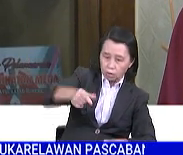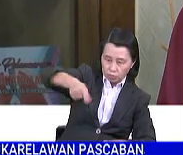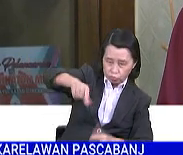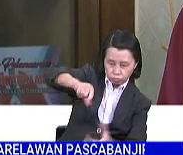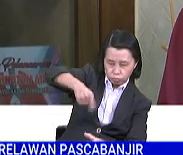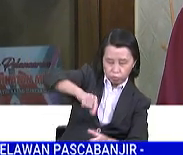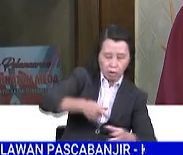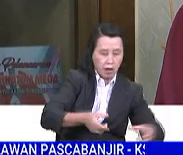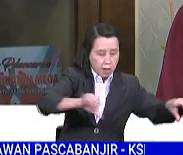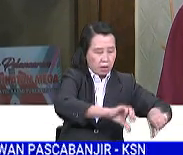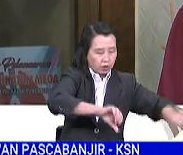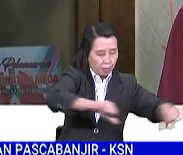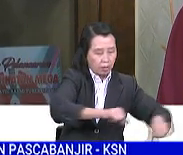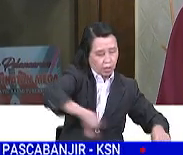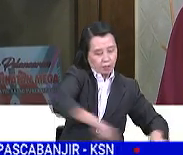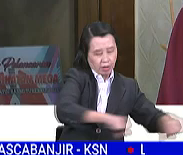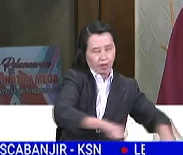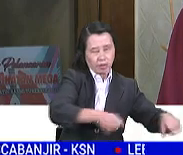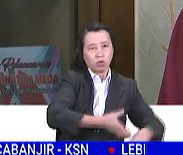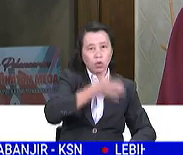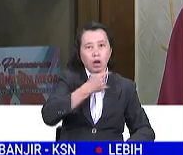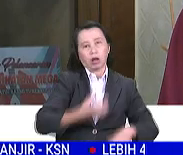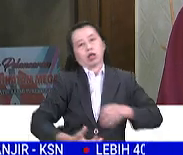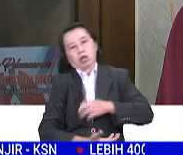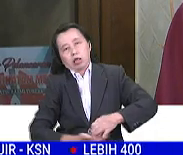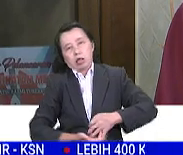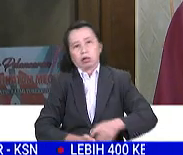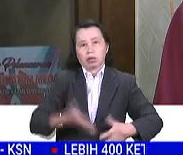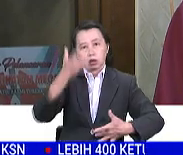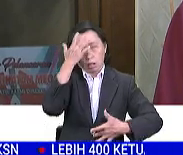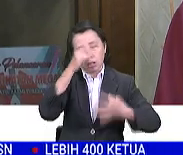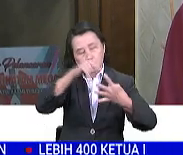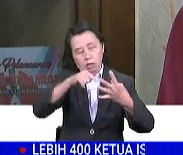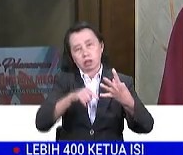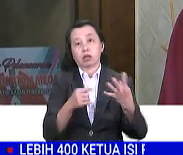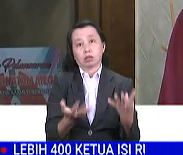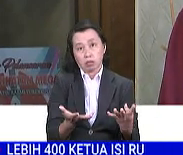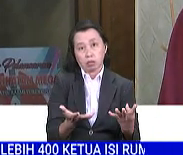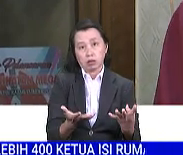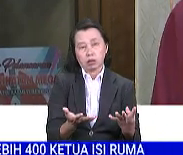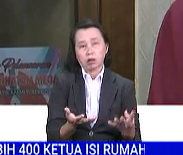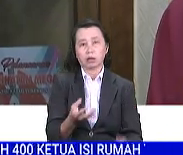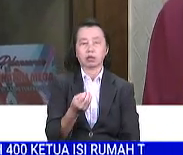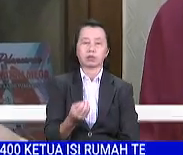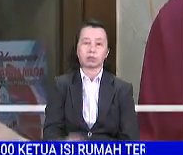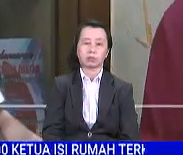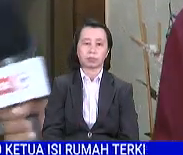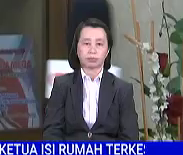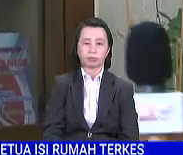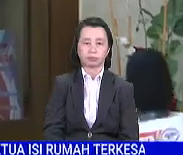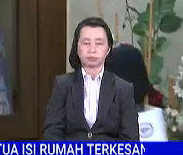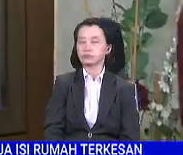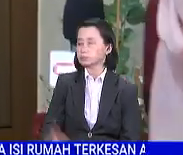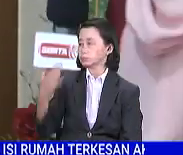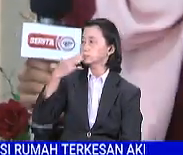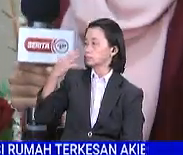sebagainya, itu yang menyebabkan risiko untuk mendapat jangkitan penyakit bawaan air dan juga makanan yang telah saya sebutkan tadi. Baik,